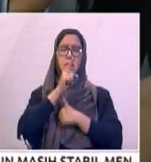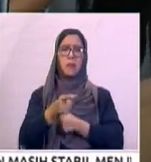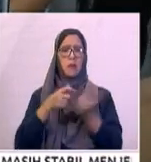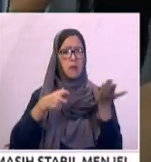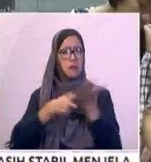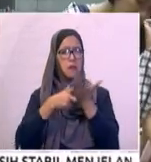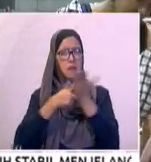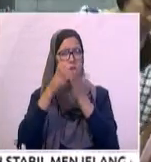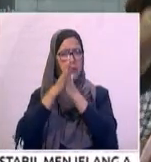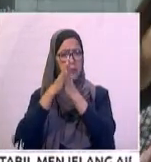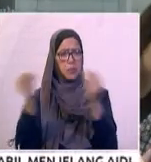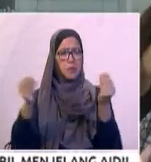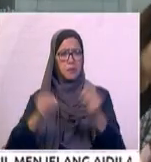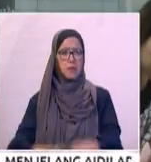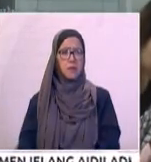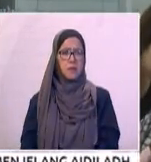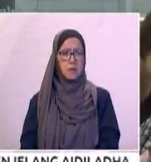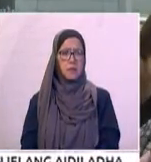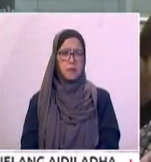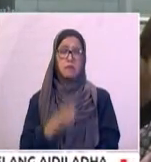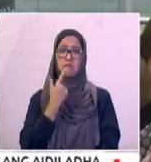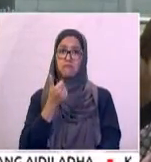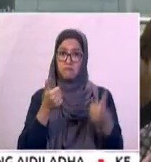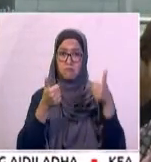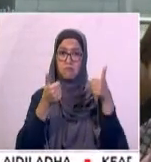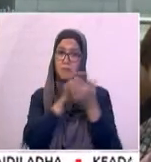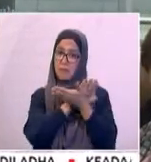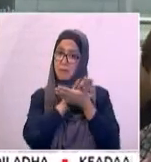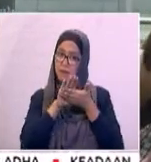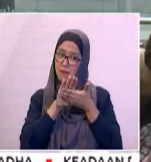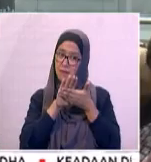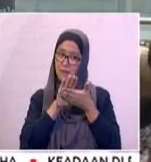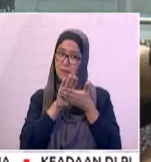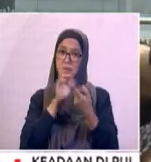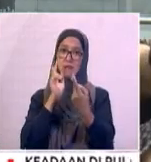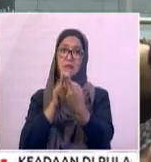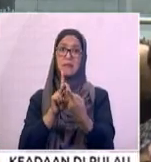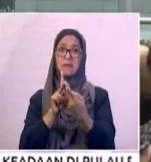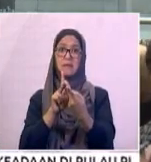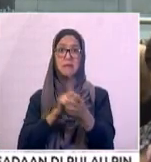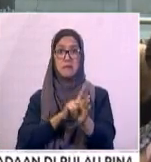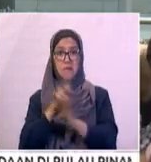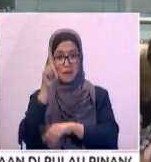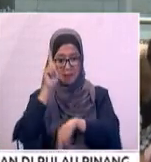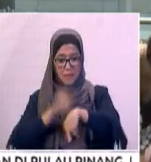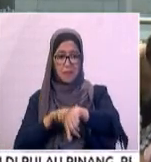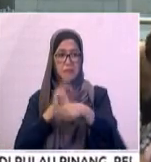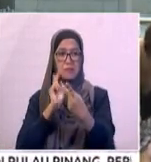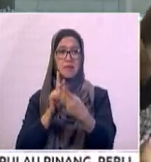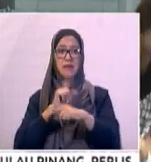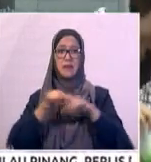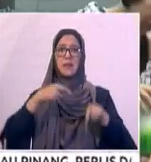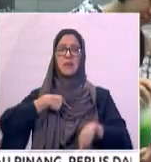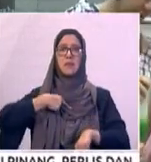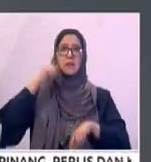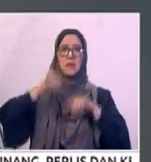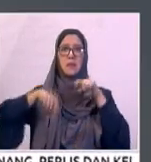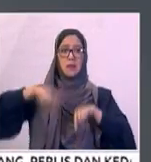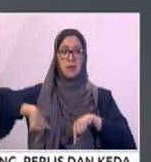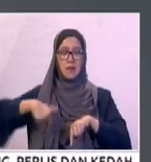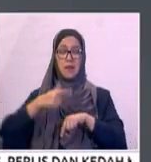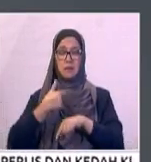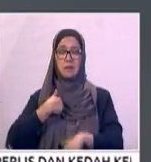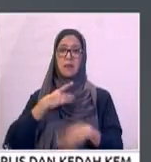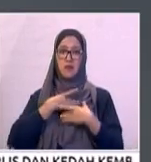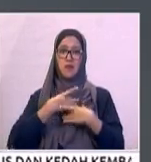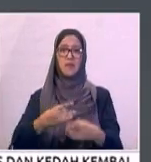awal lah. Wow, it's clean, efficient, on time, so I cannot be late. Yeah, I quite like the service lah.